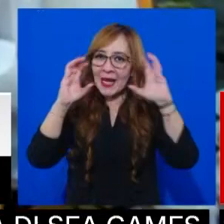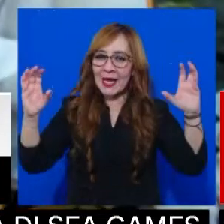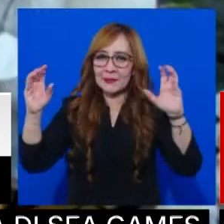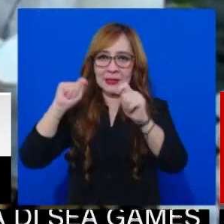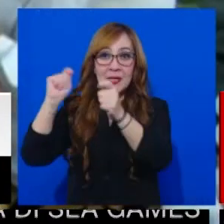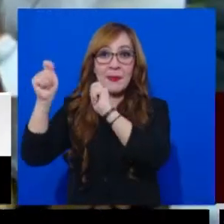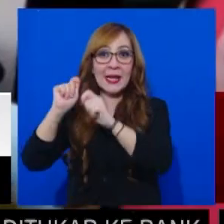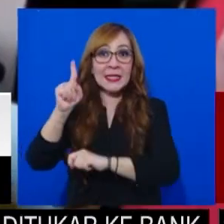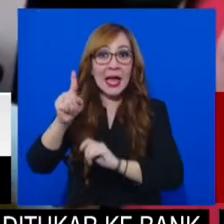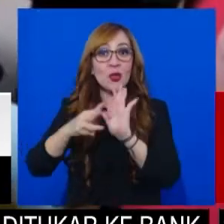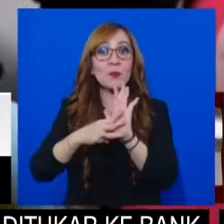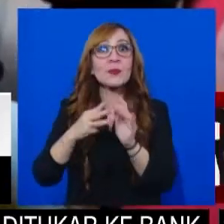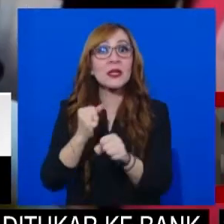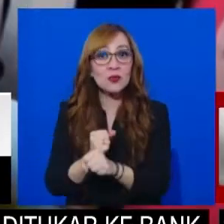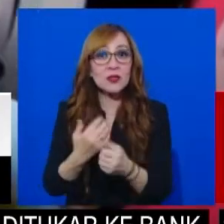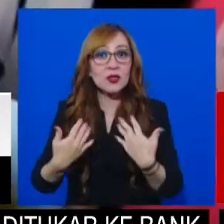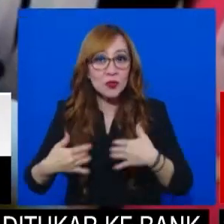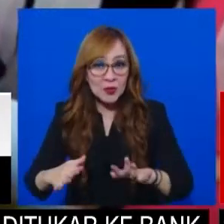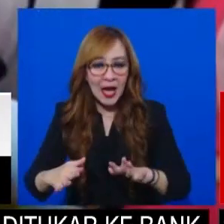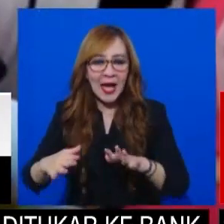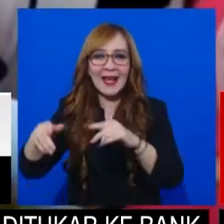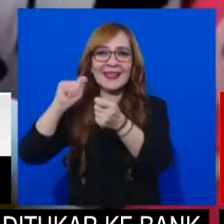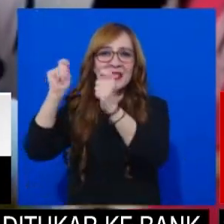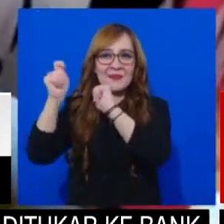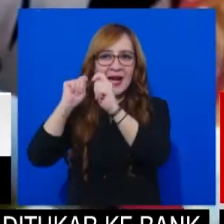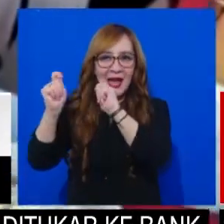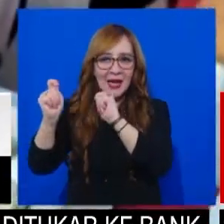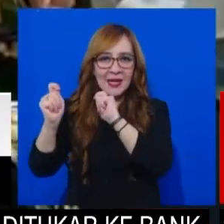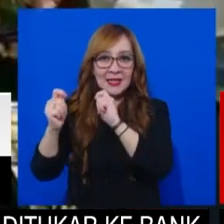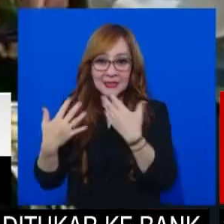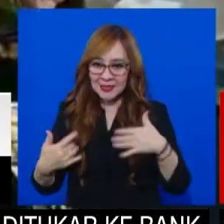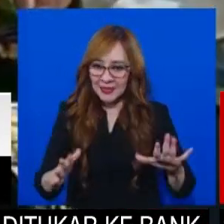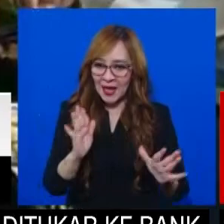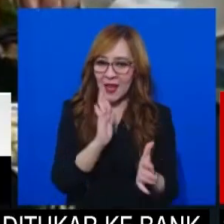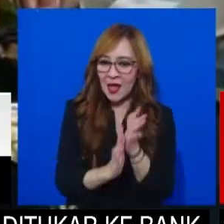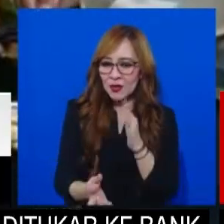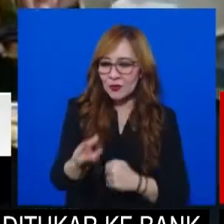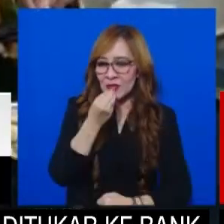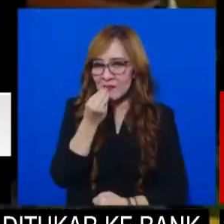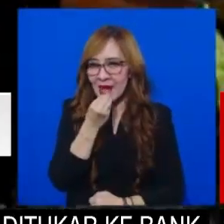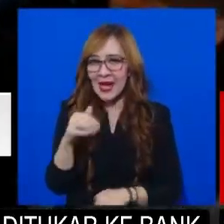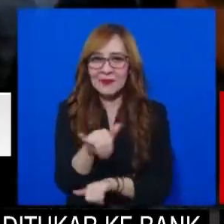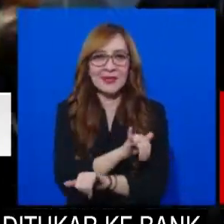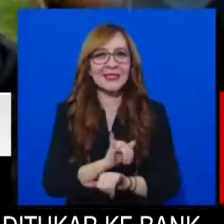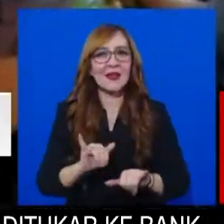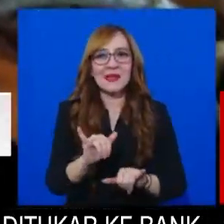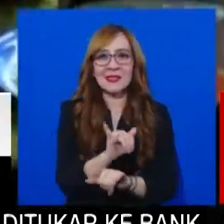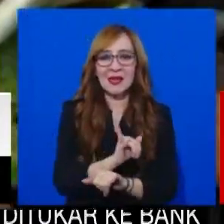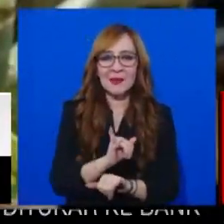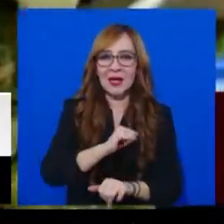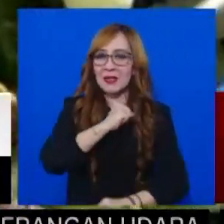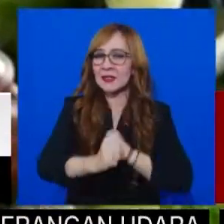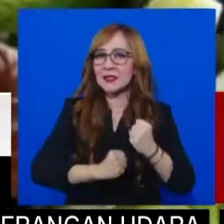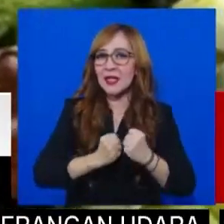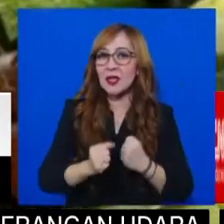setelah Idul Fitri. Ketupat yang diperebutkan kemudian disantap bersama-sama atau bergabung dengan warga lain. Kegiatan dilaksanakan